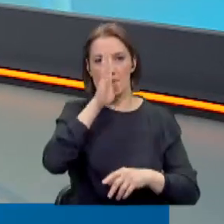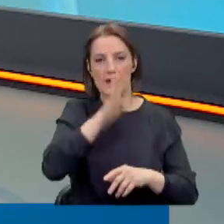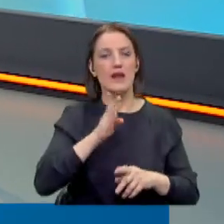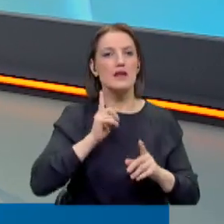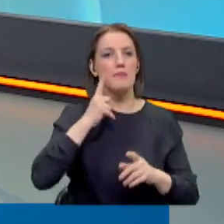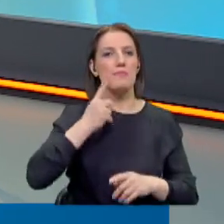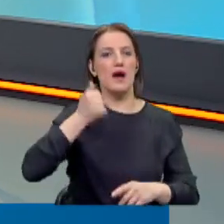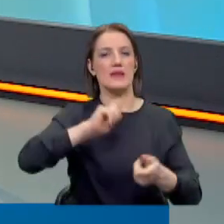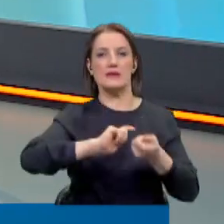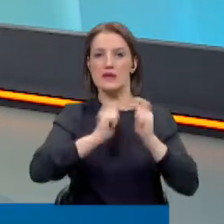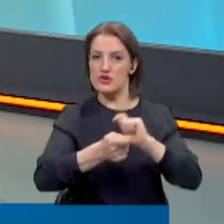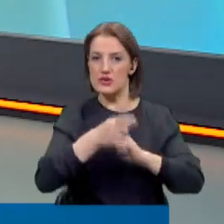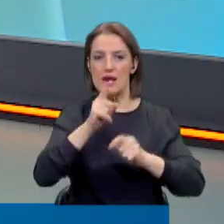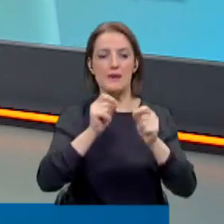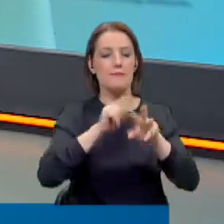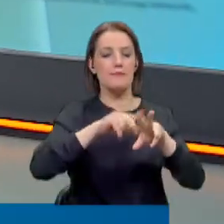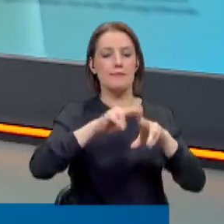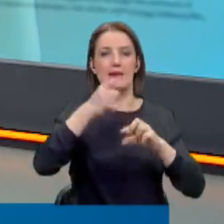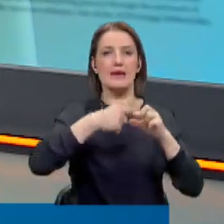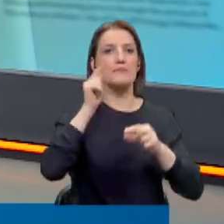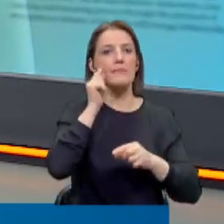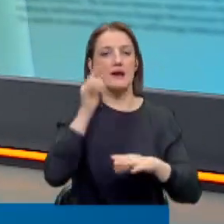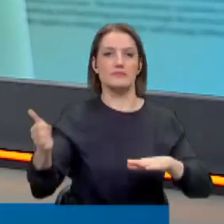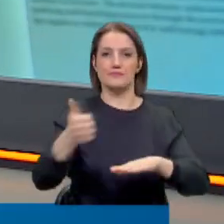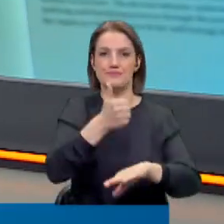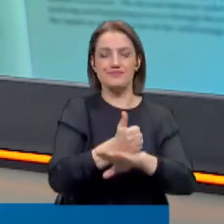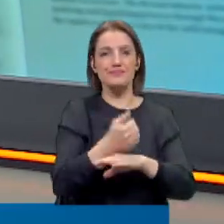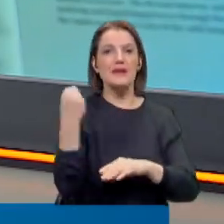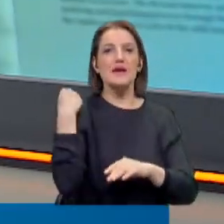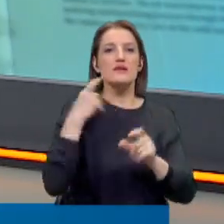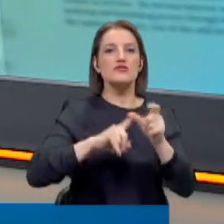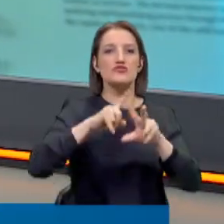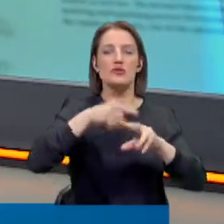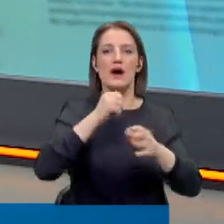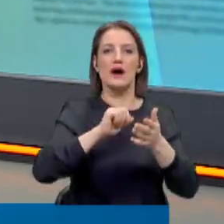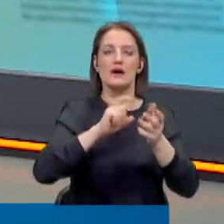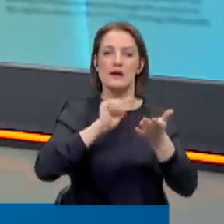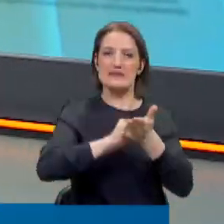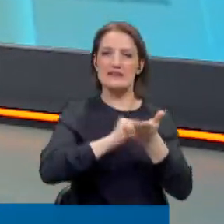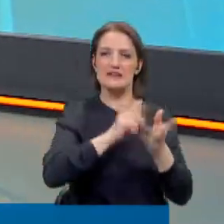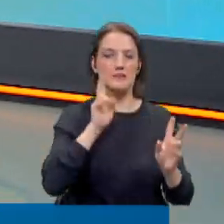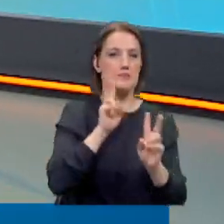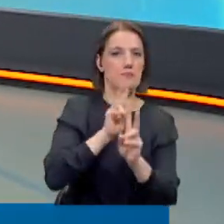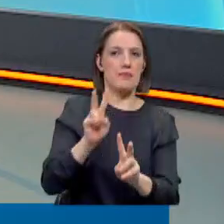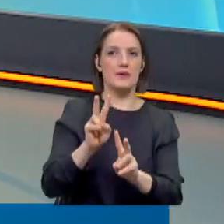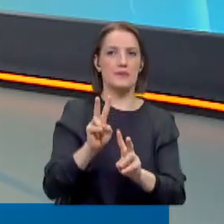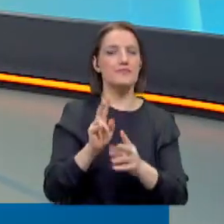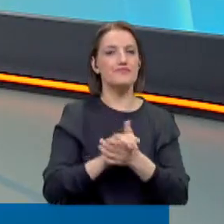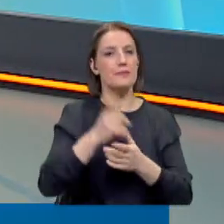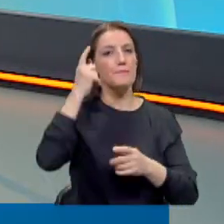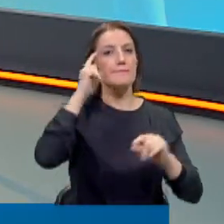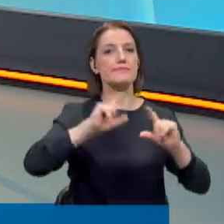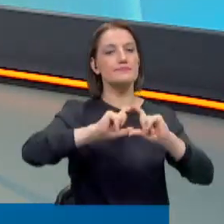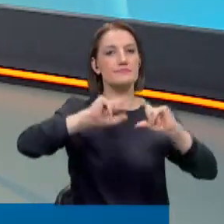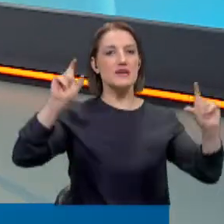Bekir Bozdağ geldi Hatta Bekir Bozdağ'ın geç ile ilgili Yeniçağ Gazetesi'nde bir geri dönecek olursak Yeniçağ gazetesinin attığı